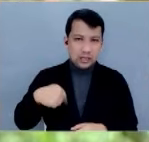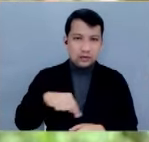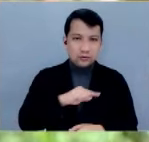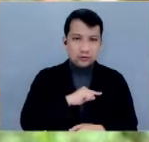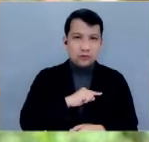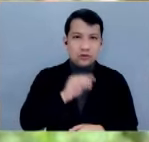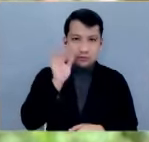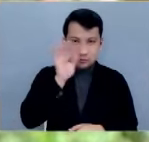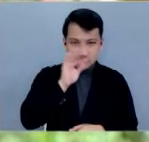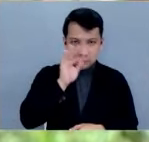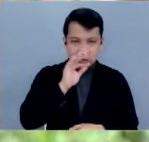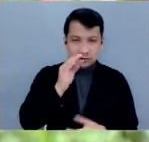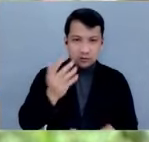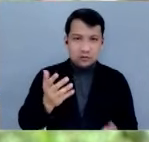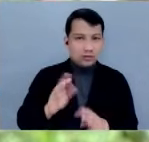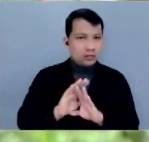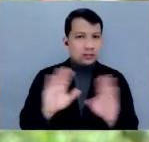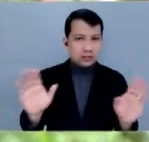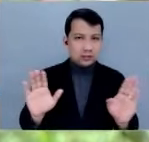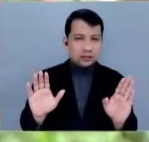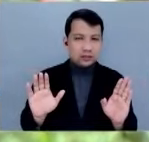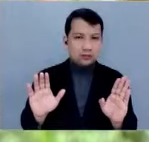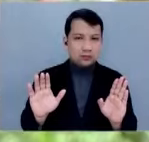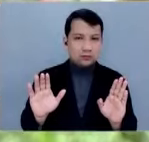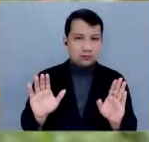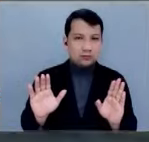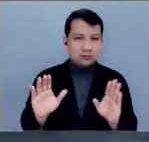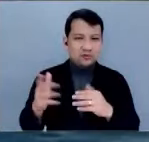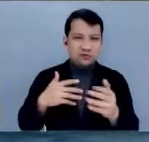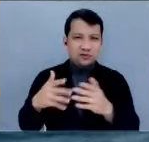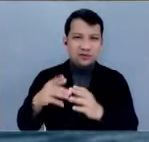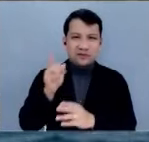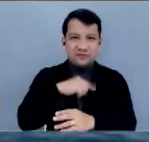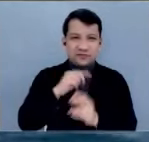Pilipino ay hindi tayo magpapadala dun sa mga ganong fake news.